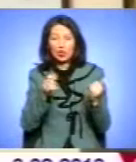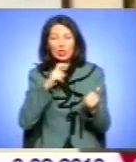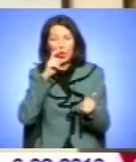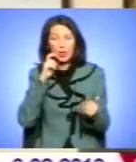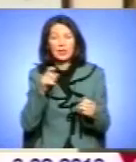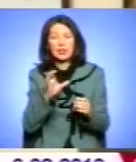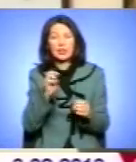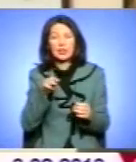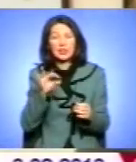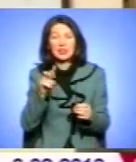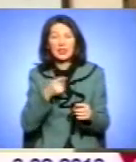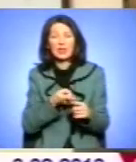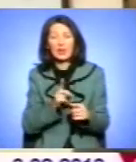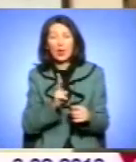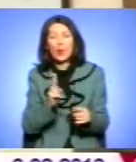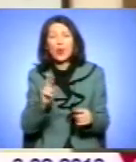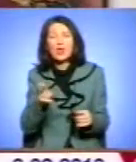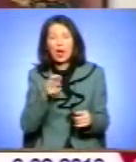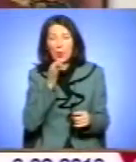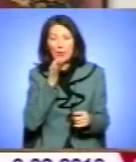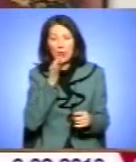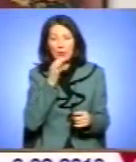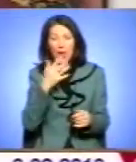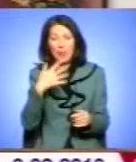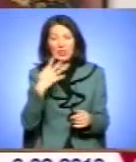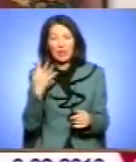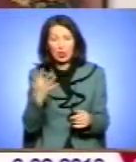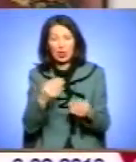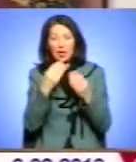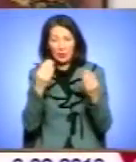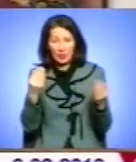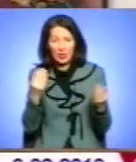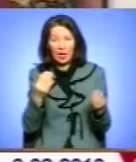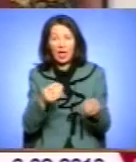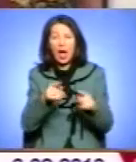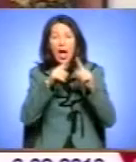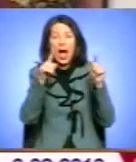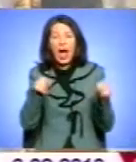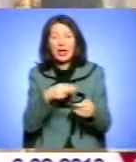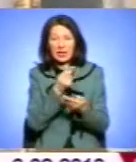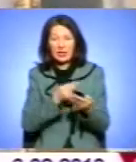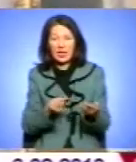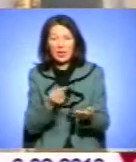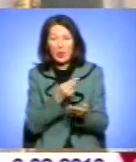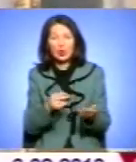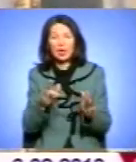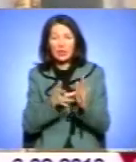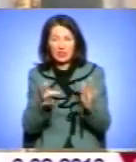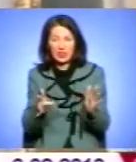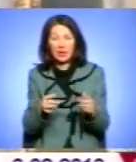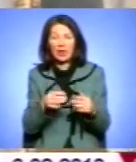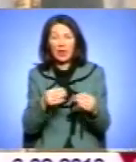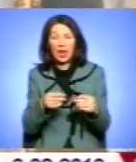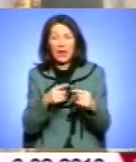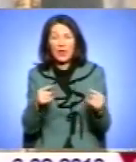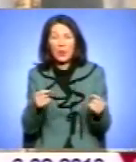на любителя, це кому як подобається вже. 54 експонати, а це здебільшого картини, малюнки на склі, вироби декоративно-прикладного